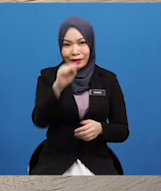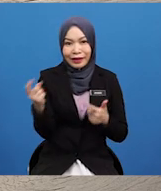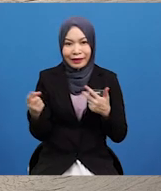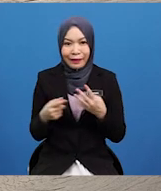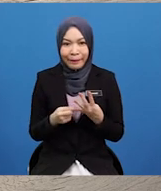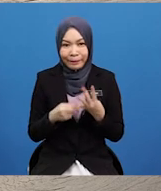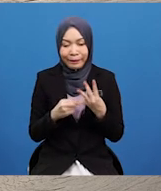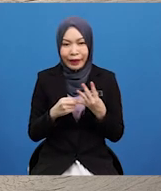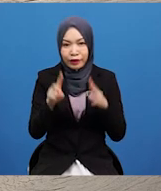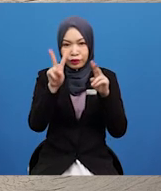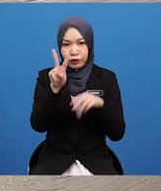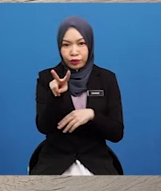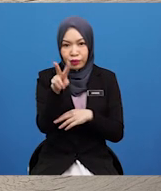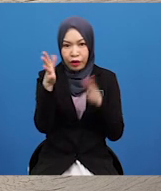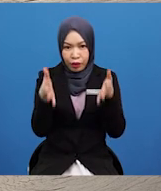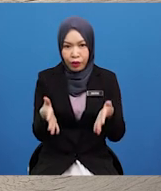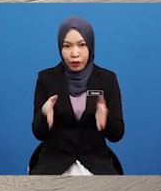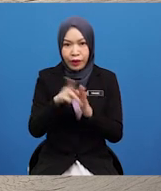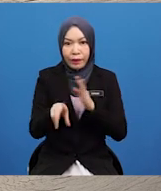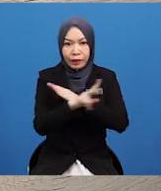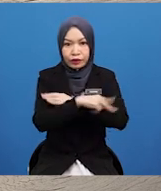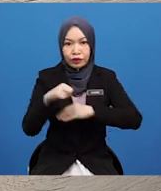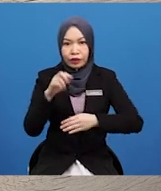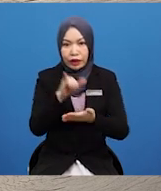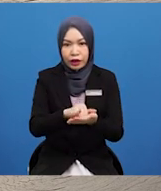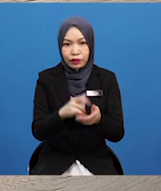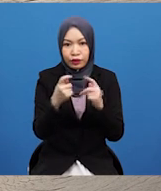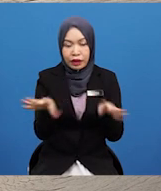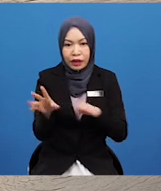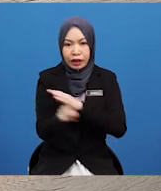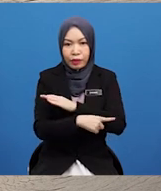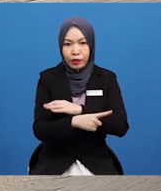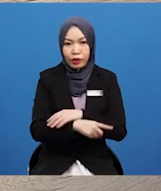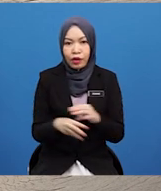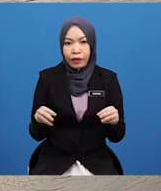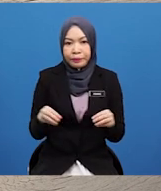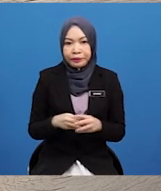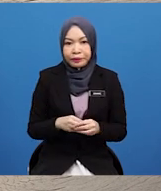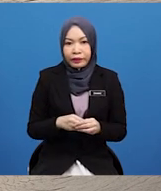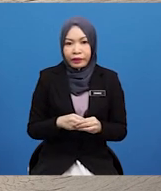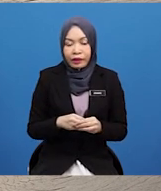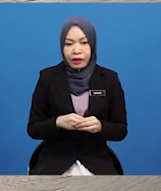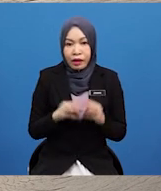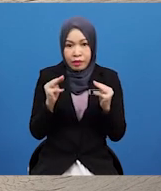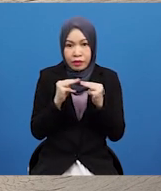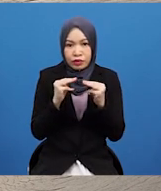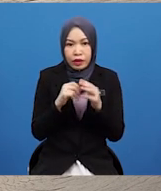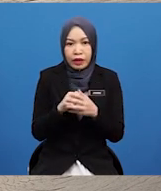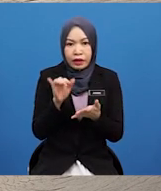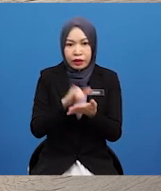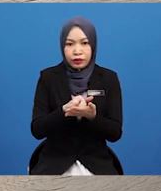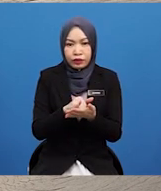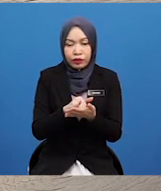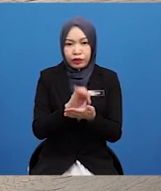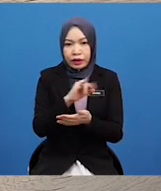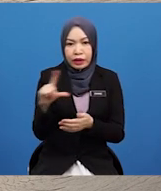Soalan 4. 2 orang peragut itu telah dipukul. Mesyuarat itu hanya melibatkan sebilangan kaki